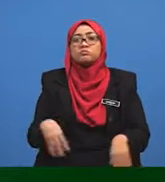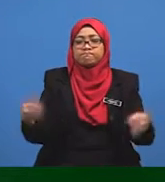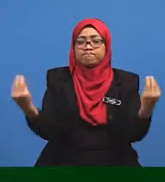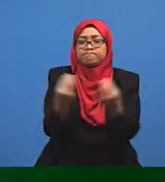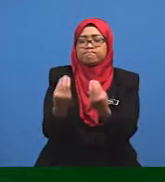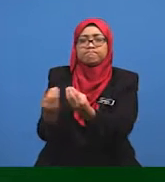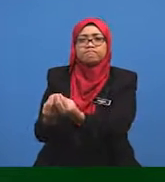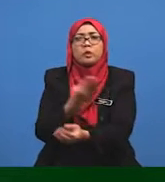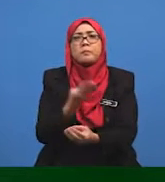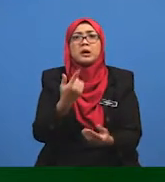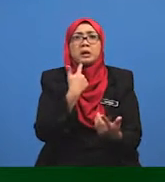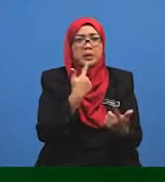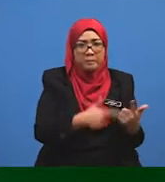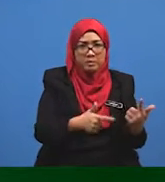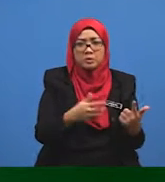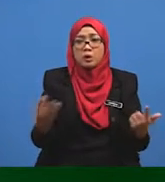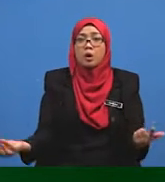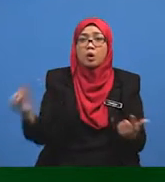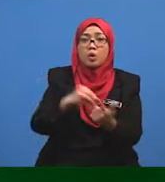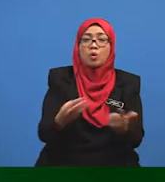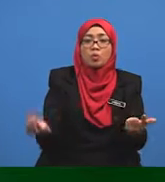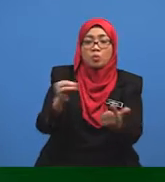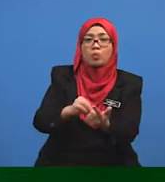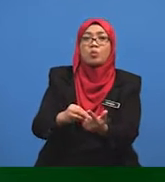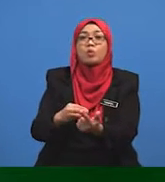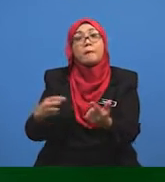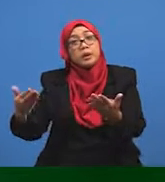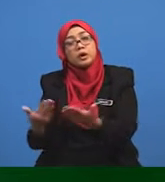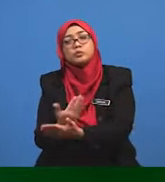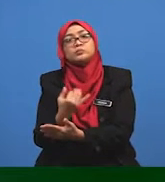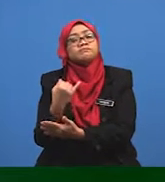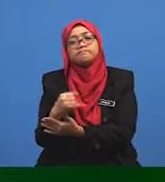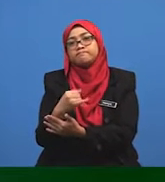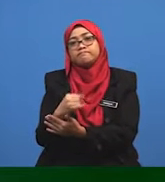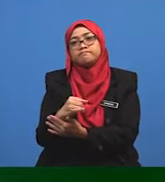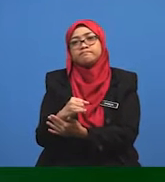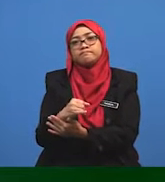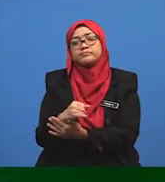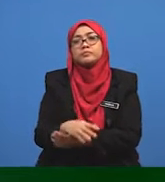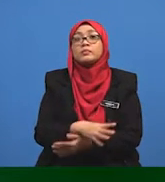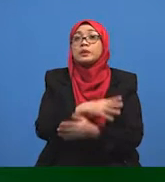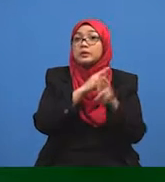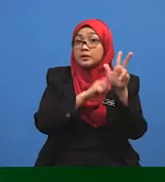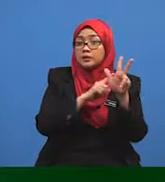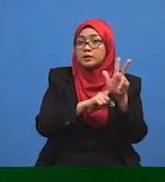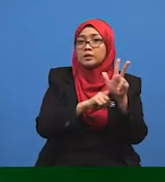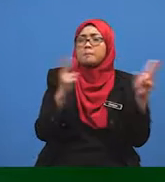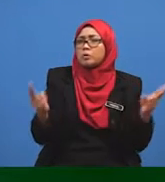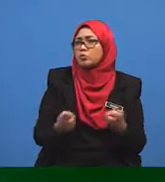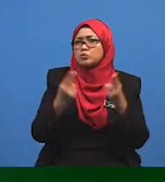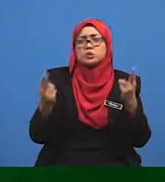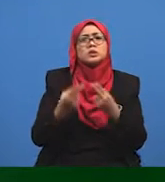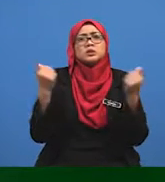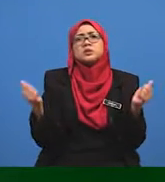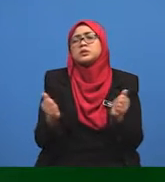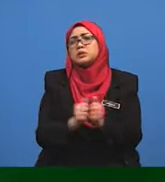dengan barang lama atau menipu timbangan. Yang ketiga, berusaha gigih dalam berniaga tanpa